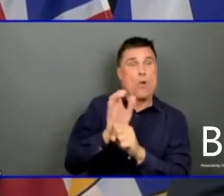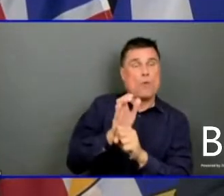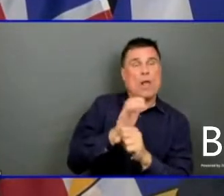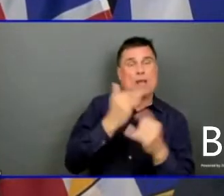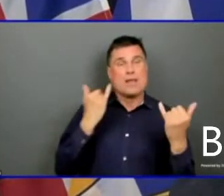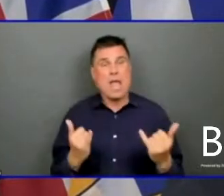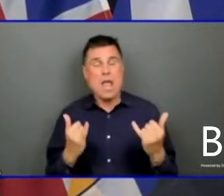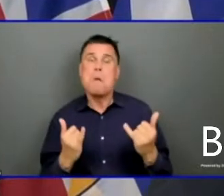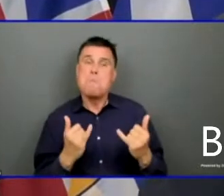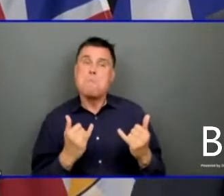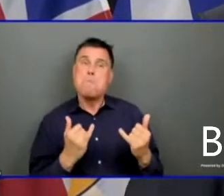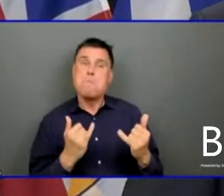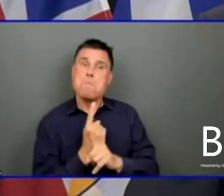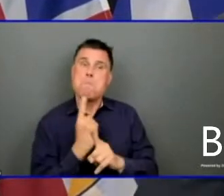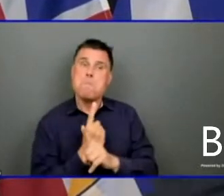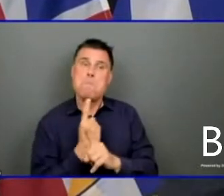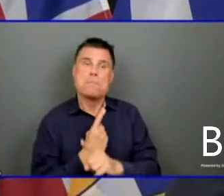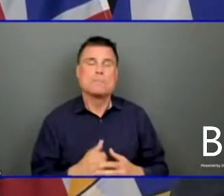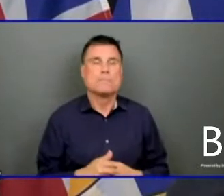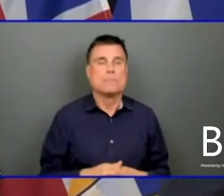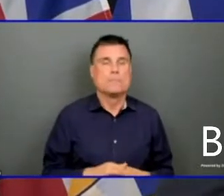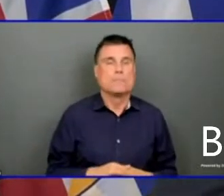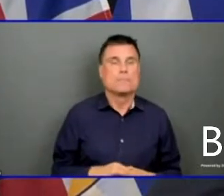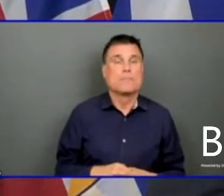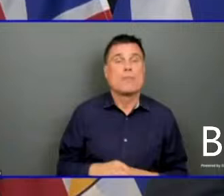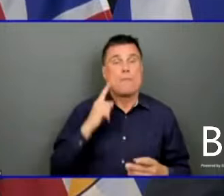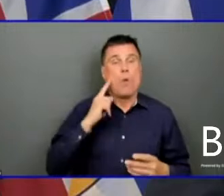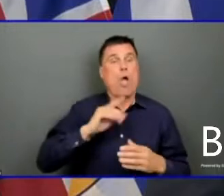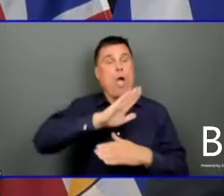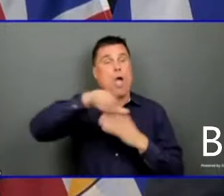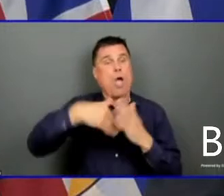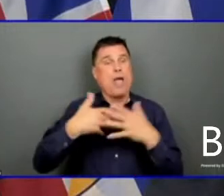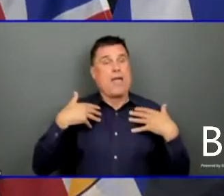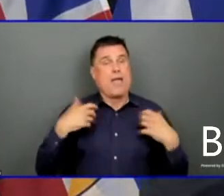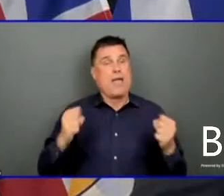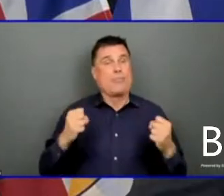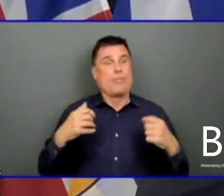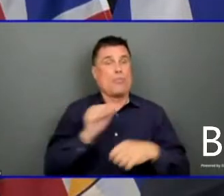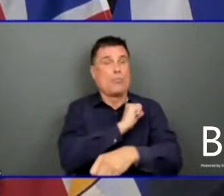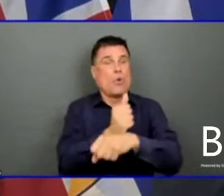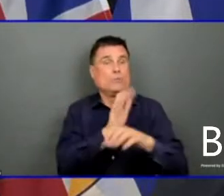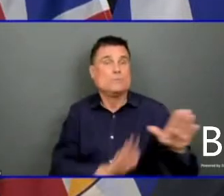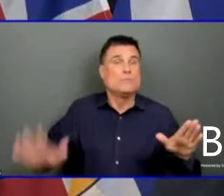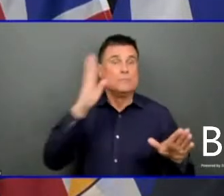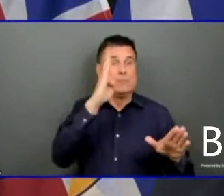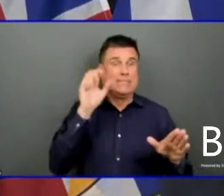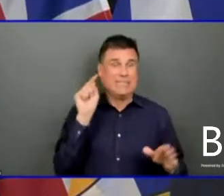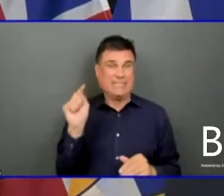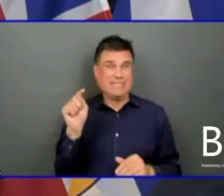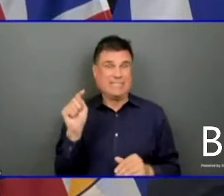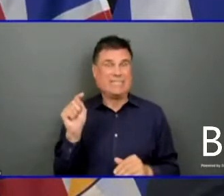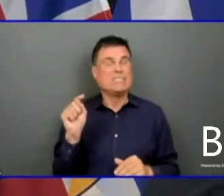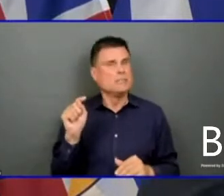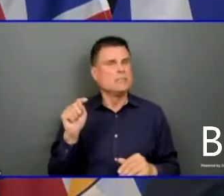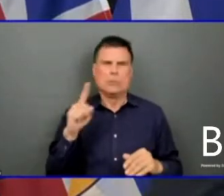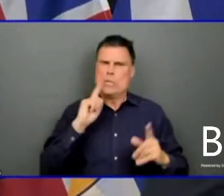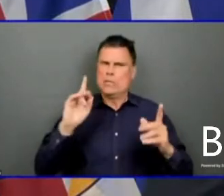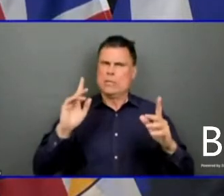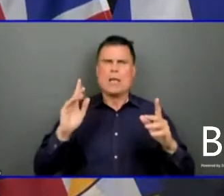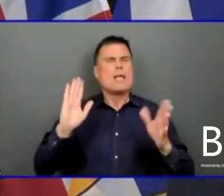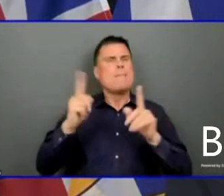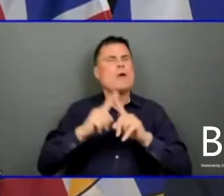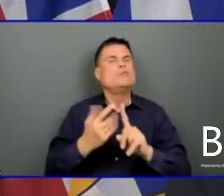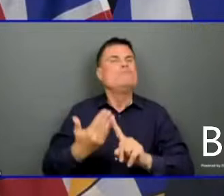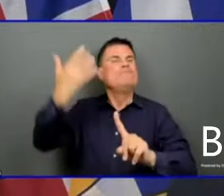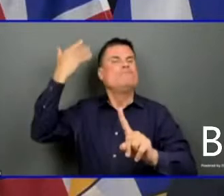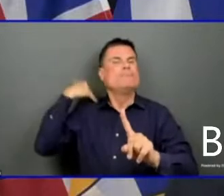这个已经是平时最高水平的一种了，说明我们的医疗资源也保护起来了。同时呢，大